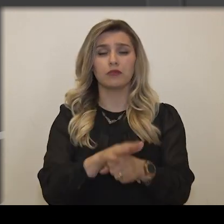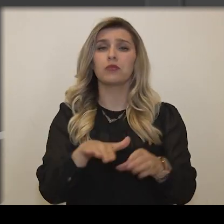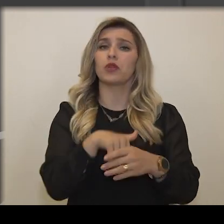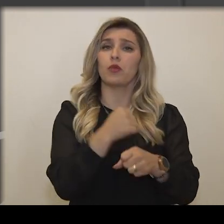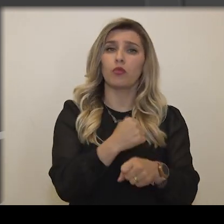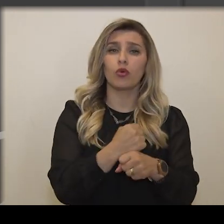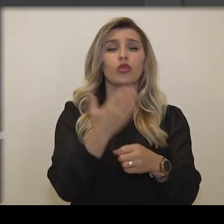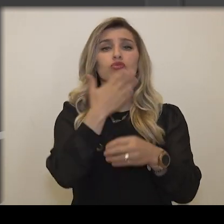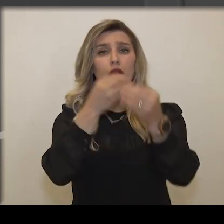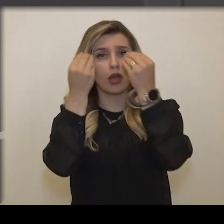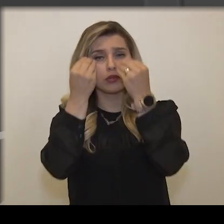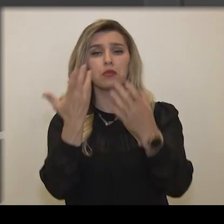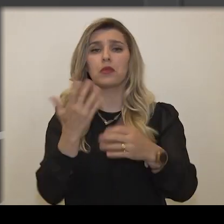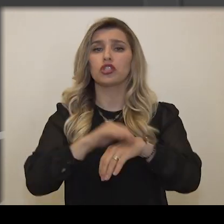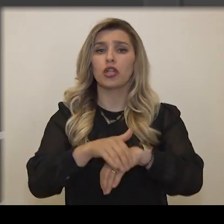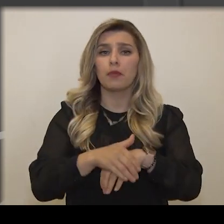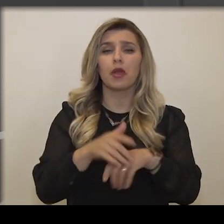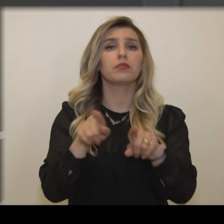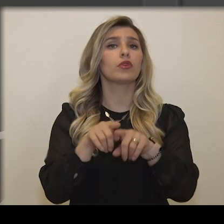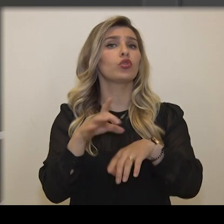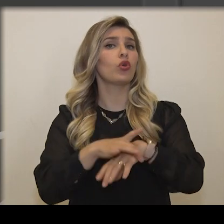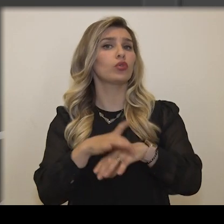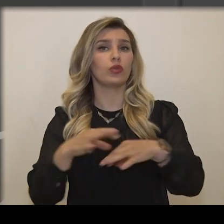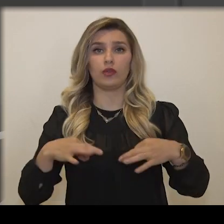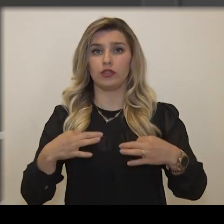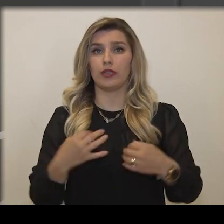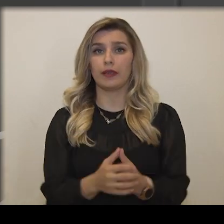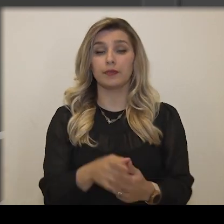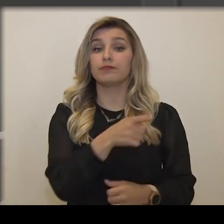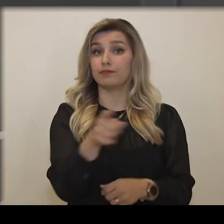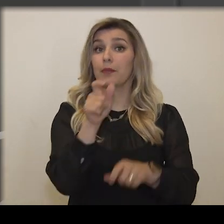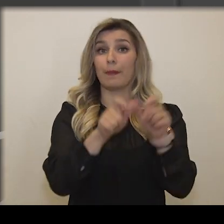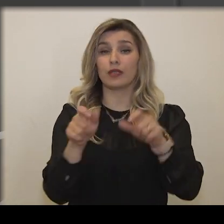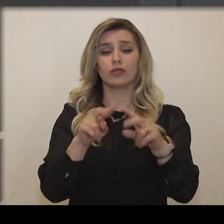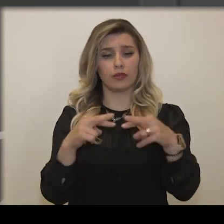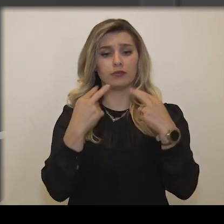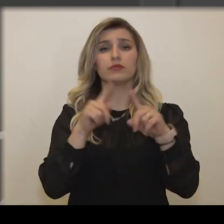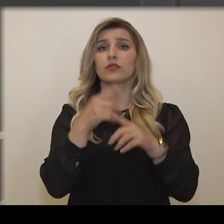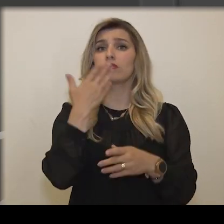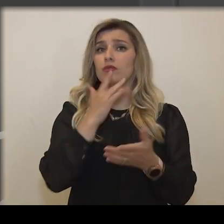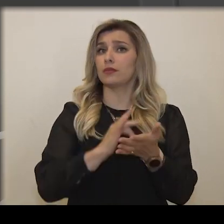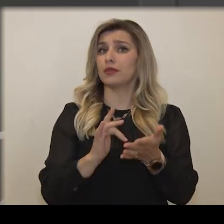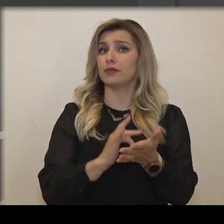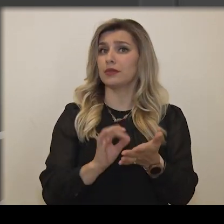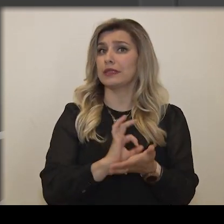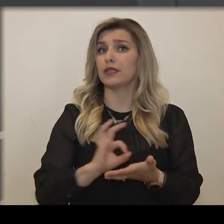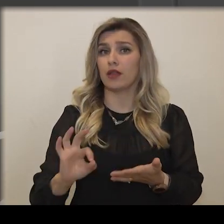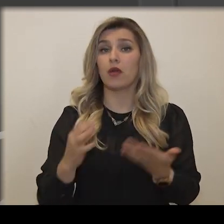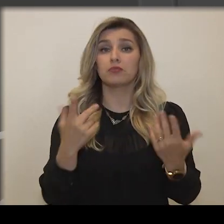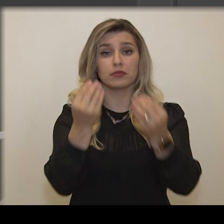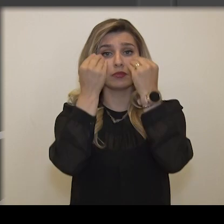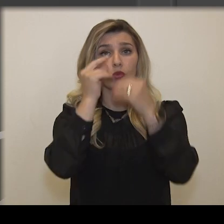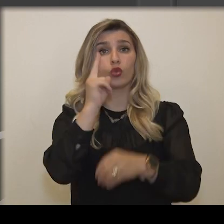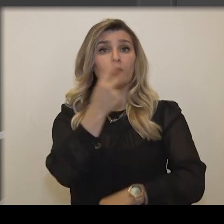punësimin, arsimimin dhe shërbimet bazë, përfshirë edhe ato shëndetësore. Këta persona veten e vlerësojnë si analfabet, edhe pse